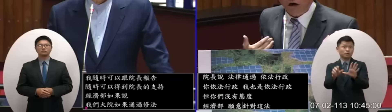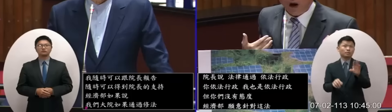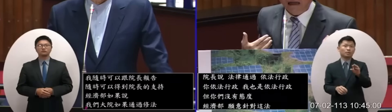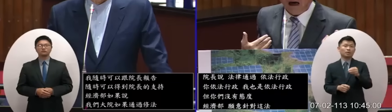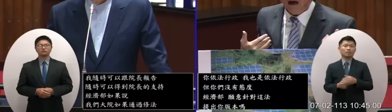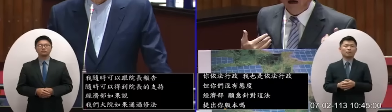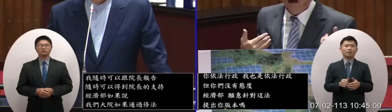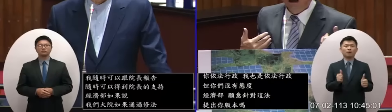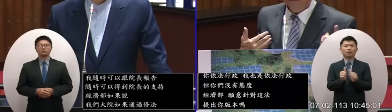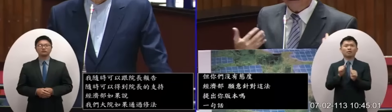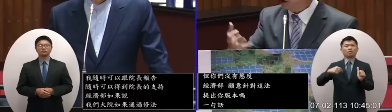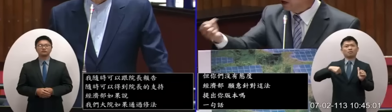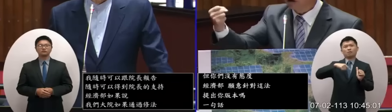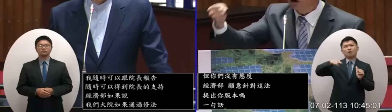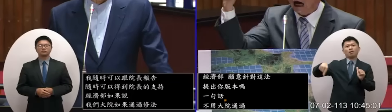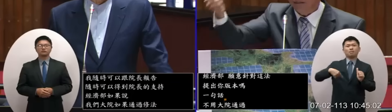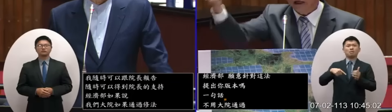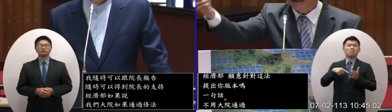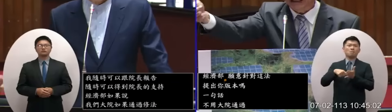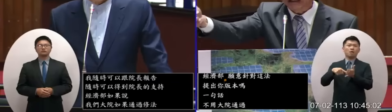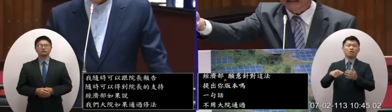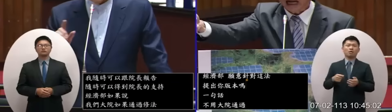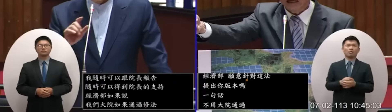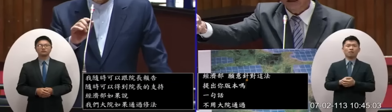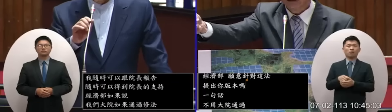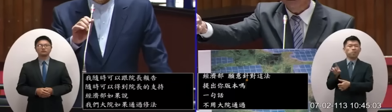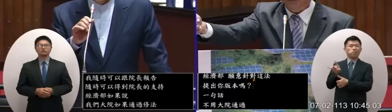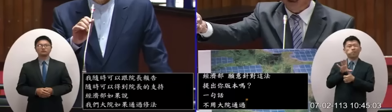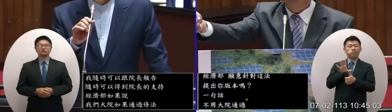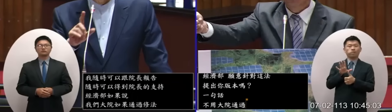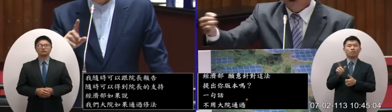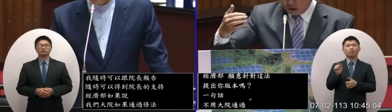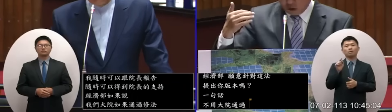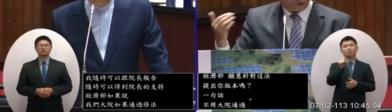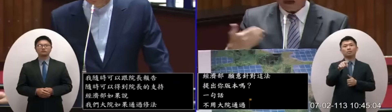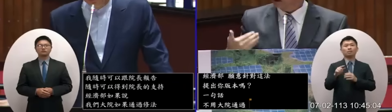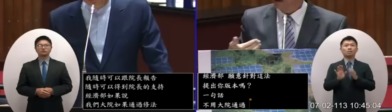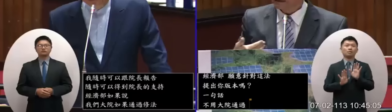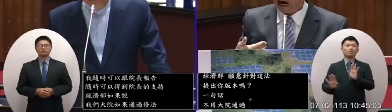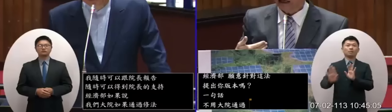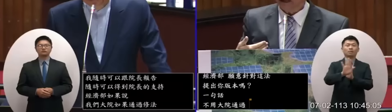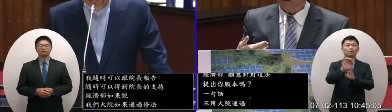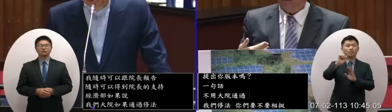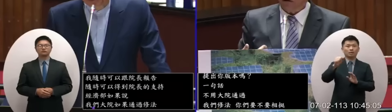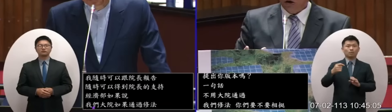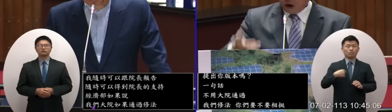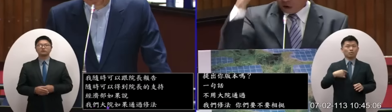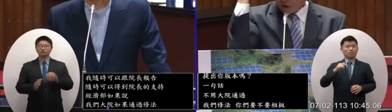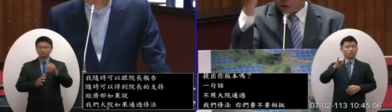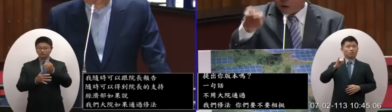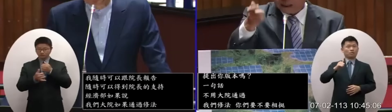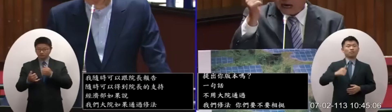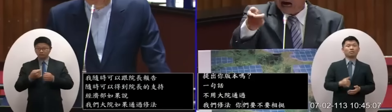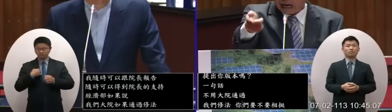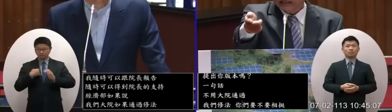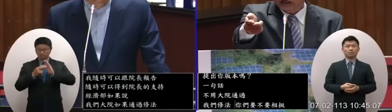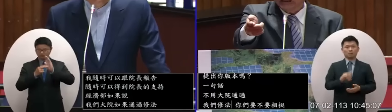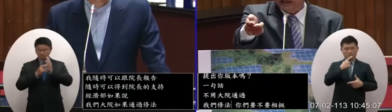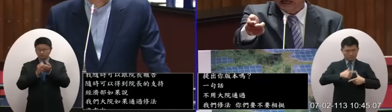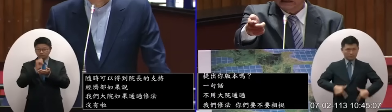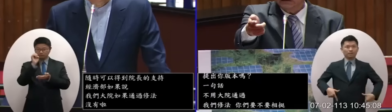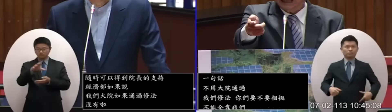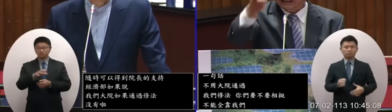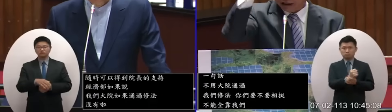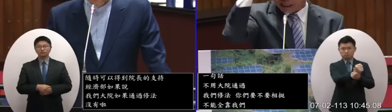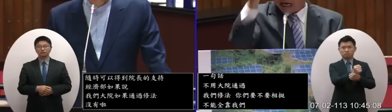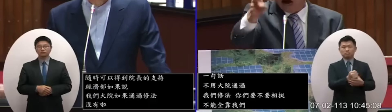拢靠阮啦。你摕阮的拳头要去争石狮，对无？ 无啦，哎、欸， 我是无差呢。 委员，委员，我甲你报告。 我敢甲你收听